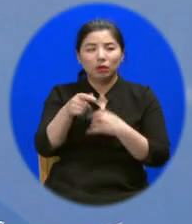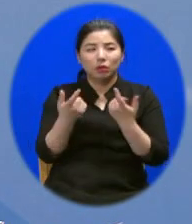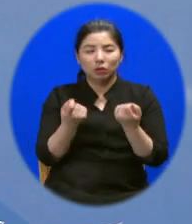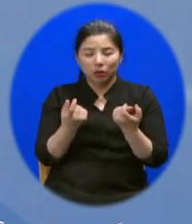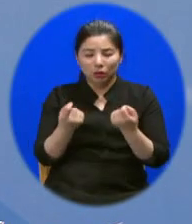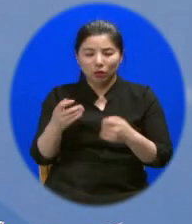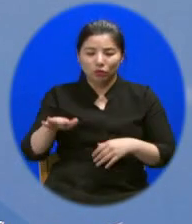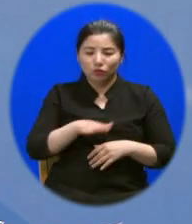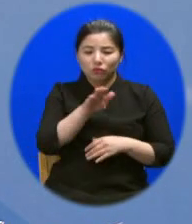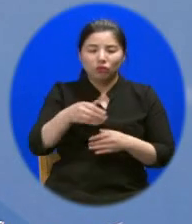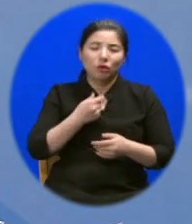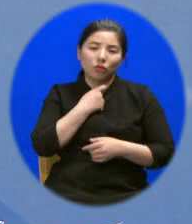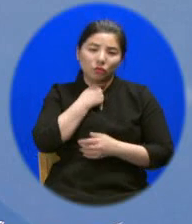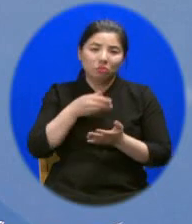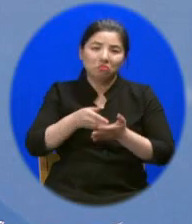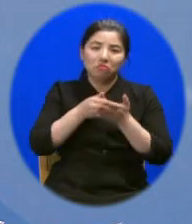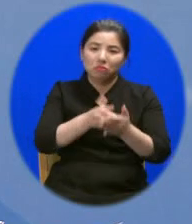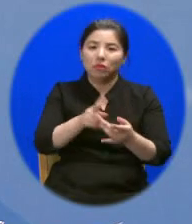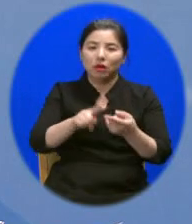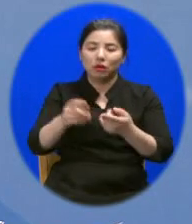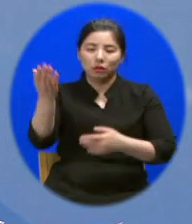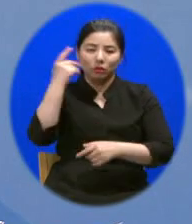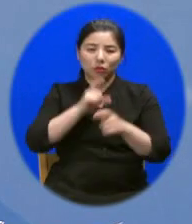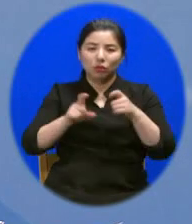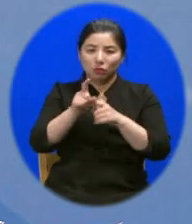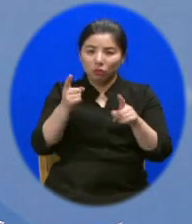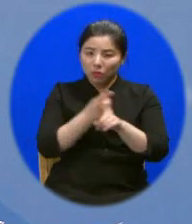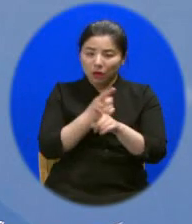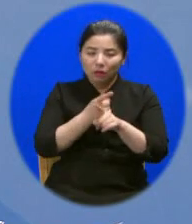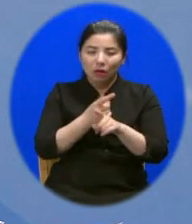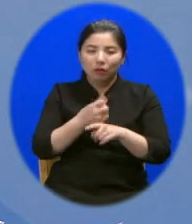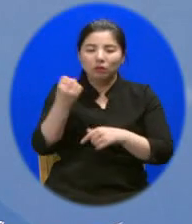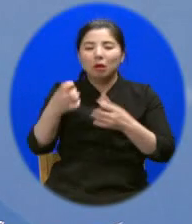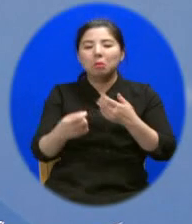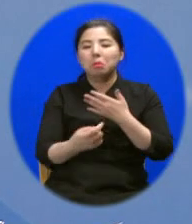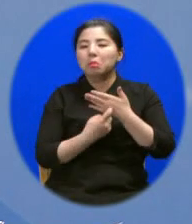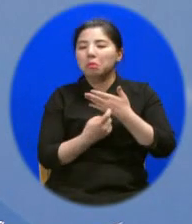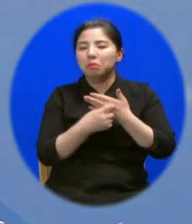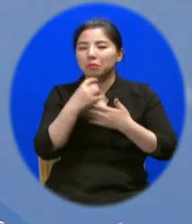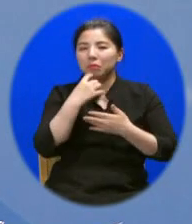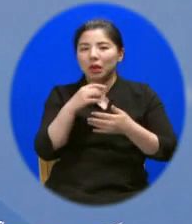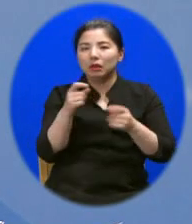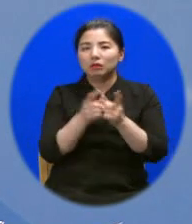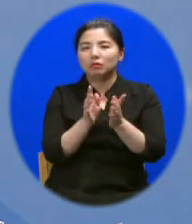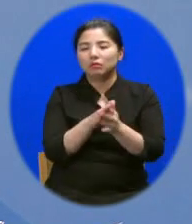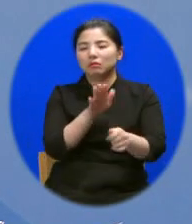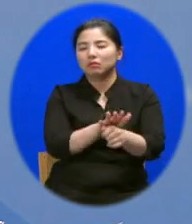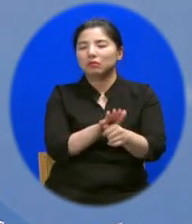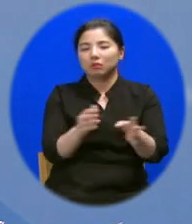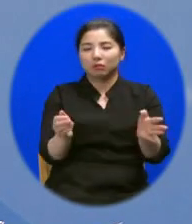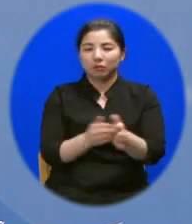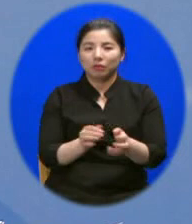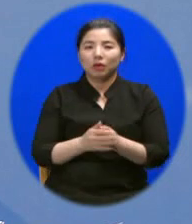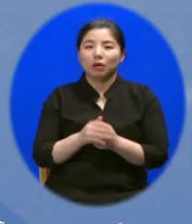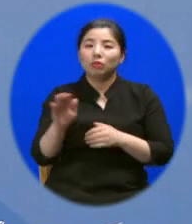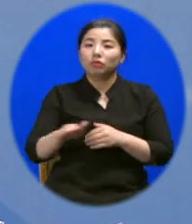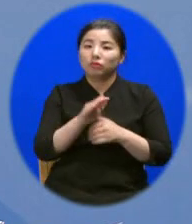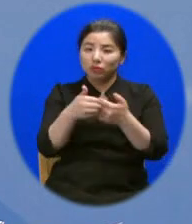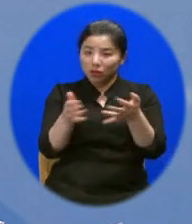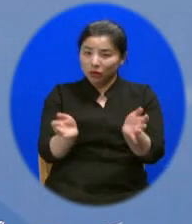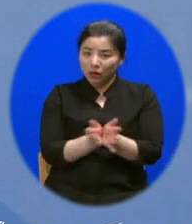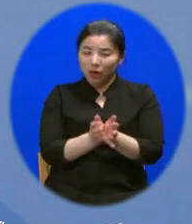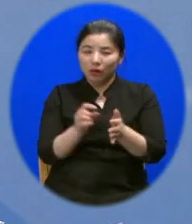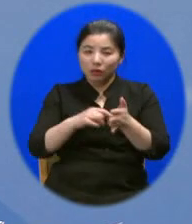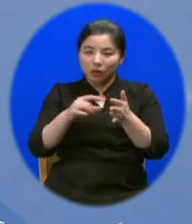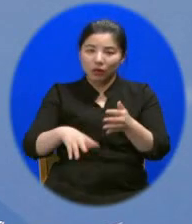저희들의 요구 에 관해서 지난번 축 여운 생색내기 에 불과한 직접 지원 에 그쳤습니다 저희 당은 세제